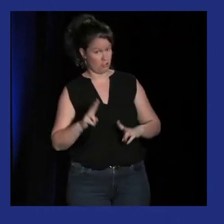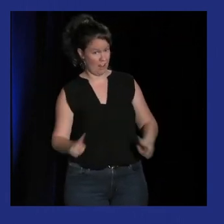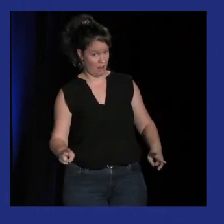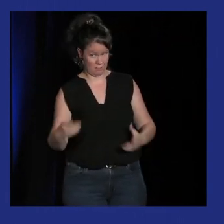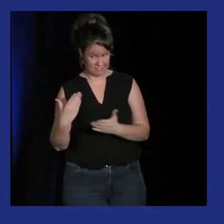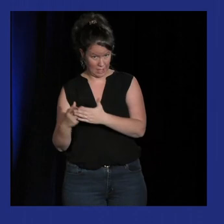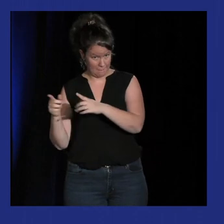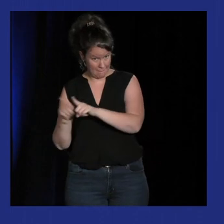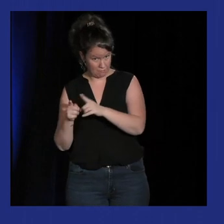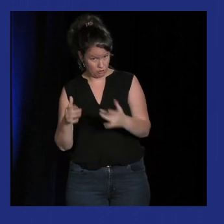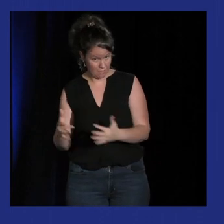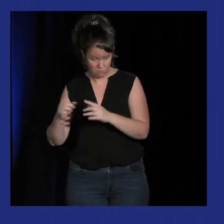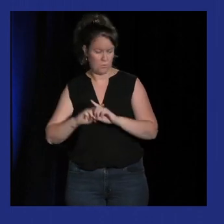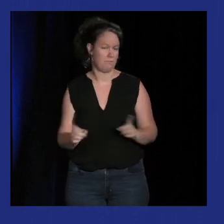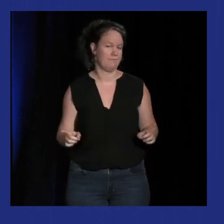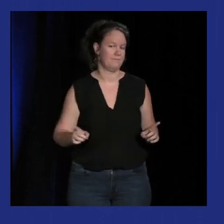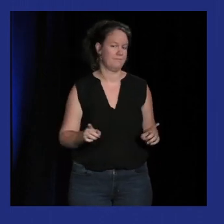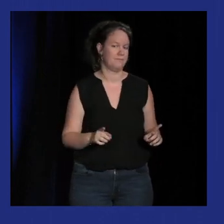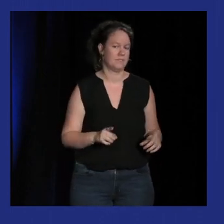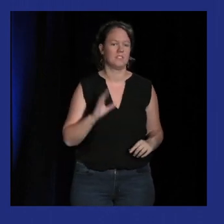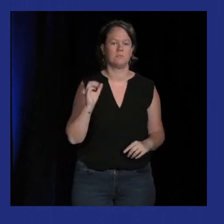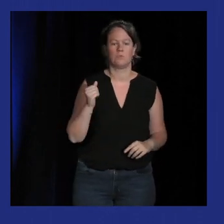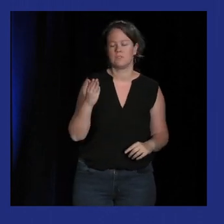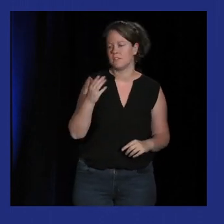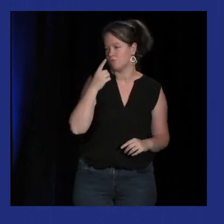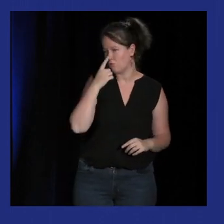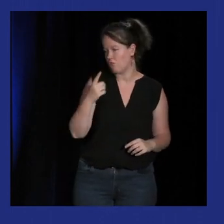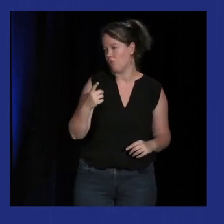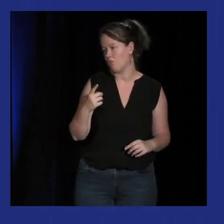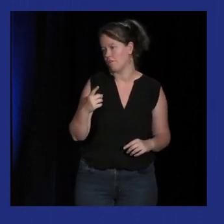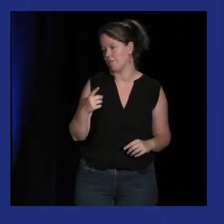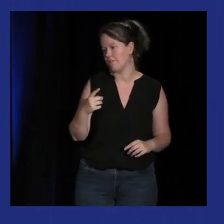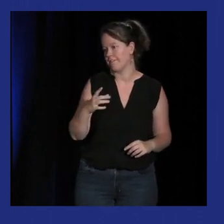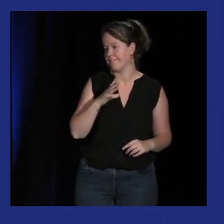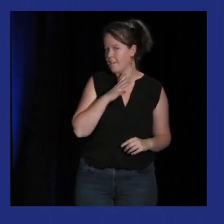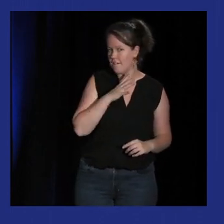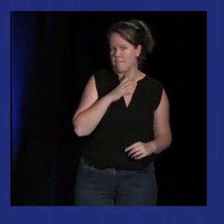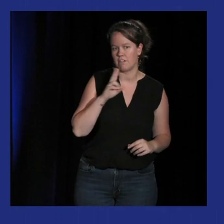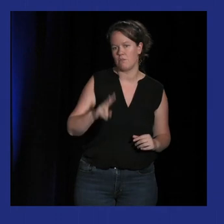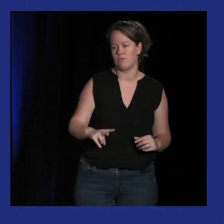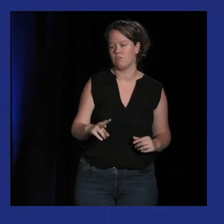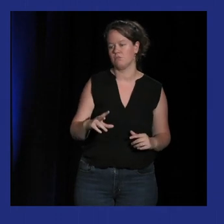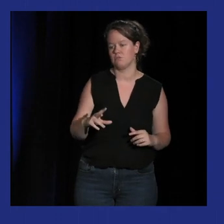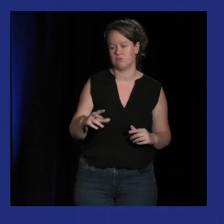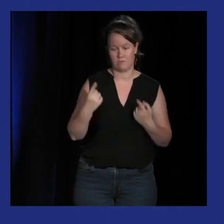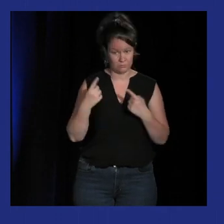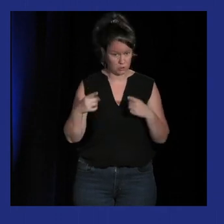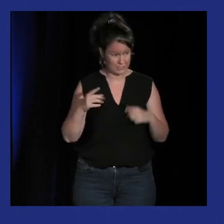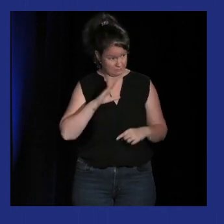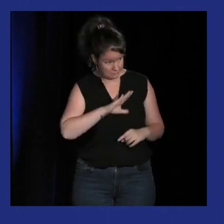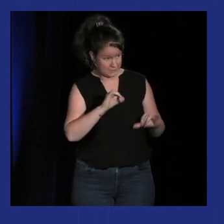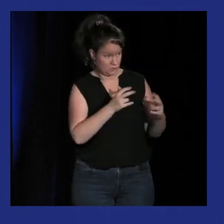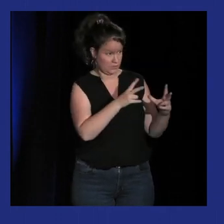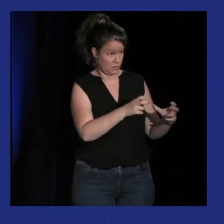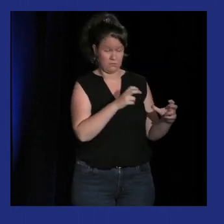donc il y a vraiment une distorsion sur le sur le sur le marché de la BO encore une fois pour revenir à ce qu'on disait tout à l'heure parce que on s'adresse